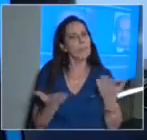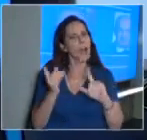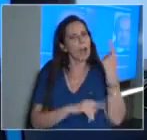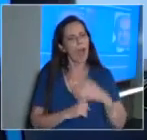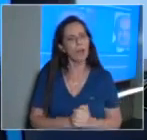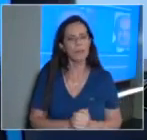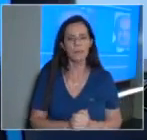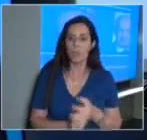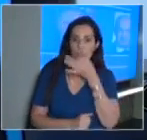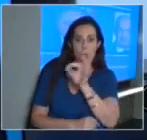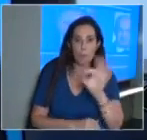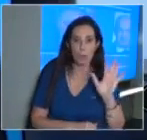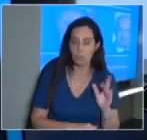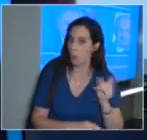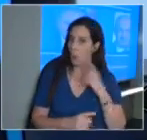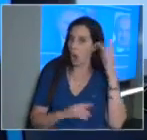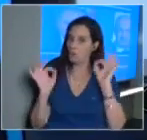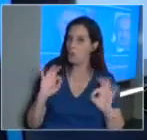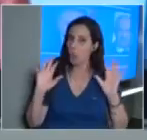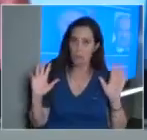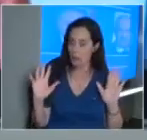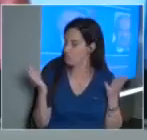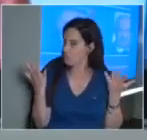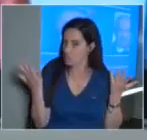קרה? שאלה מצוינת, לא קרה שום דבר